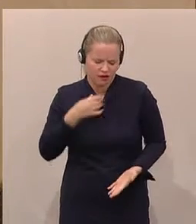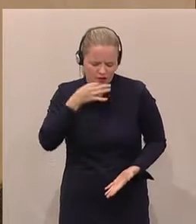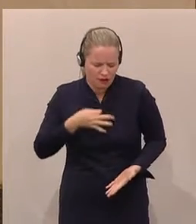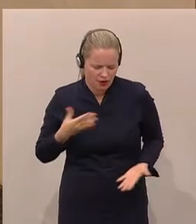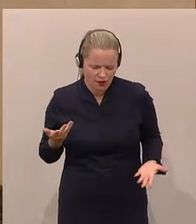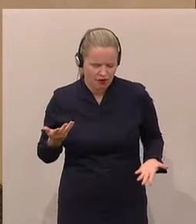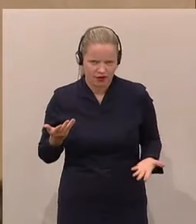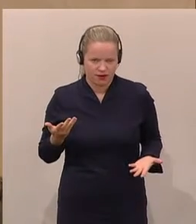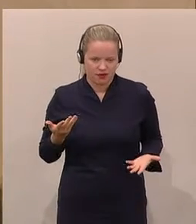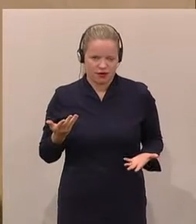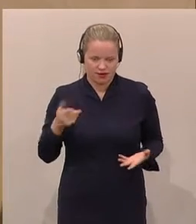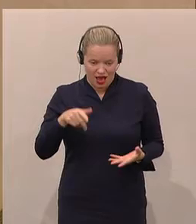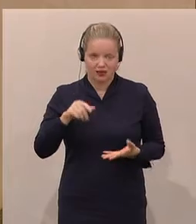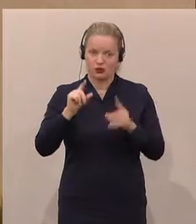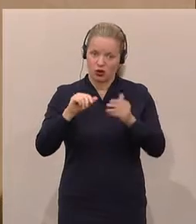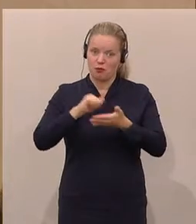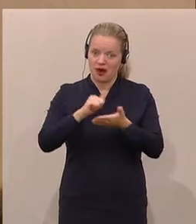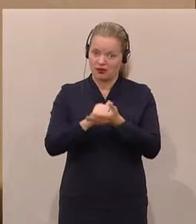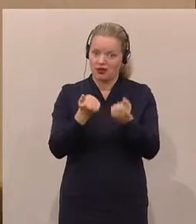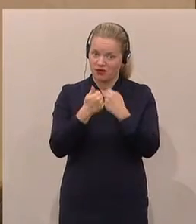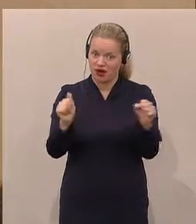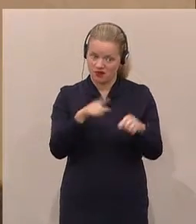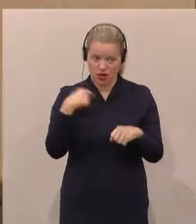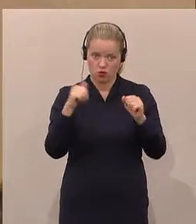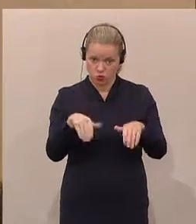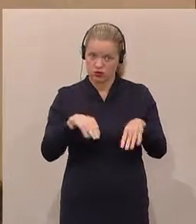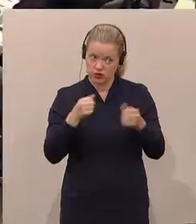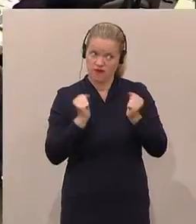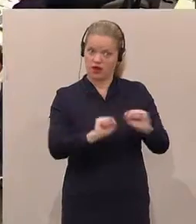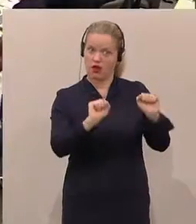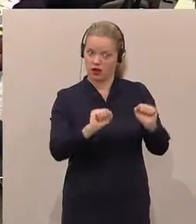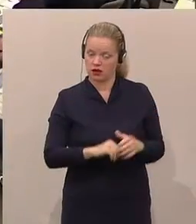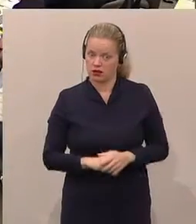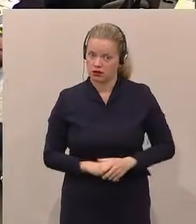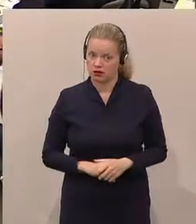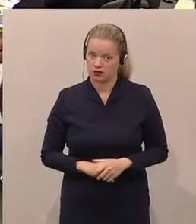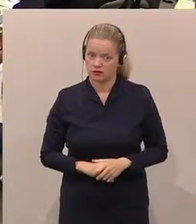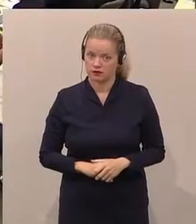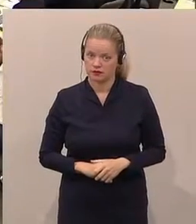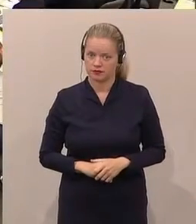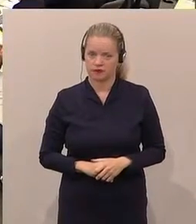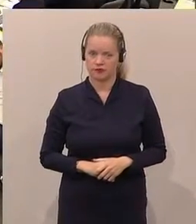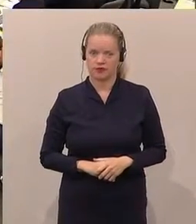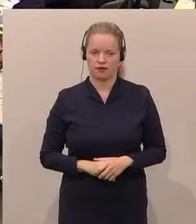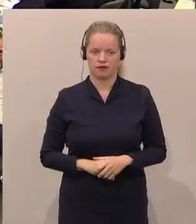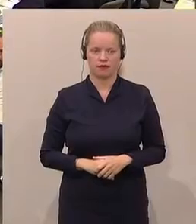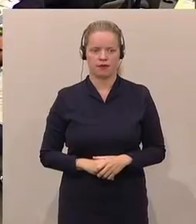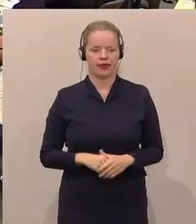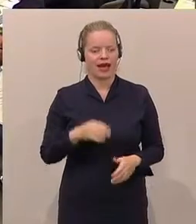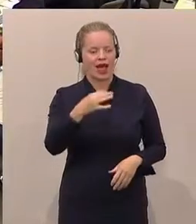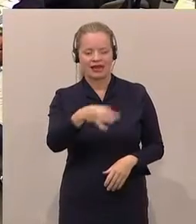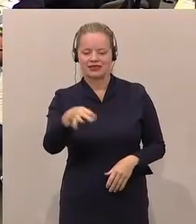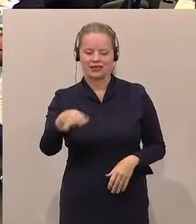das Pressefreiheit? Müssen wir das verteidigen? Müssen wir es verteidigen, wenn einzelne Medien